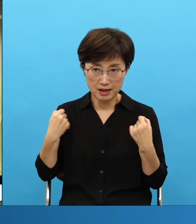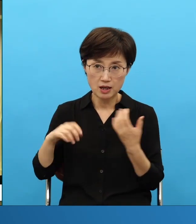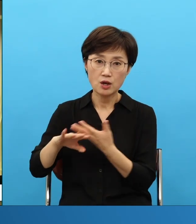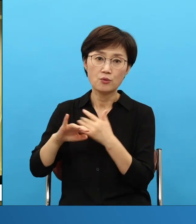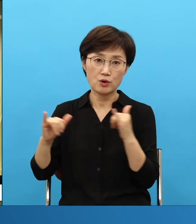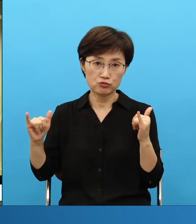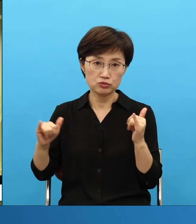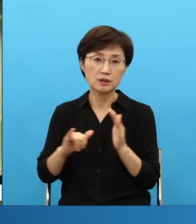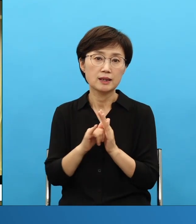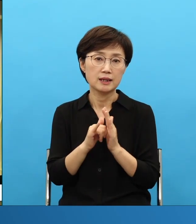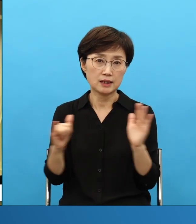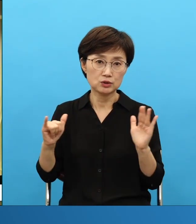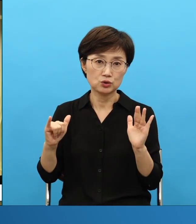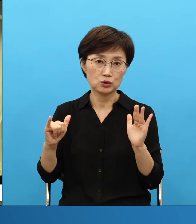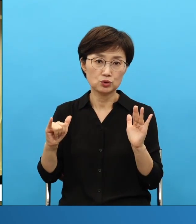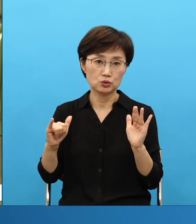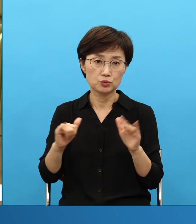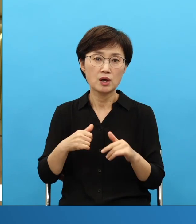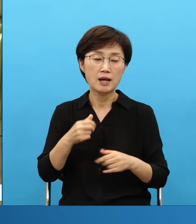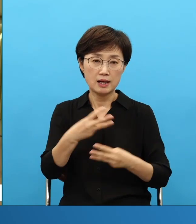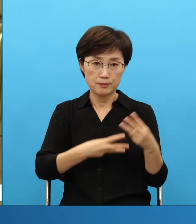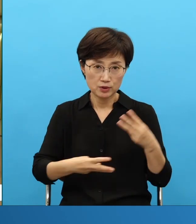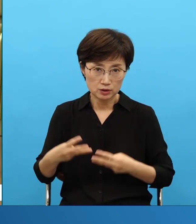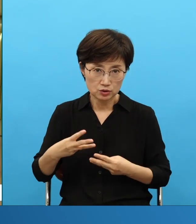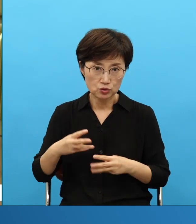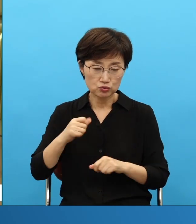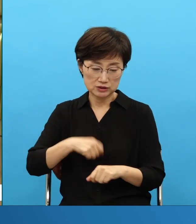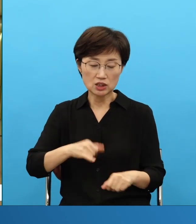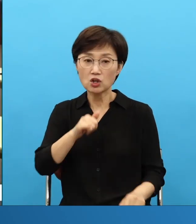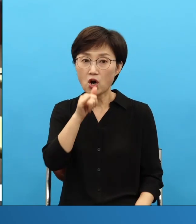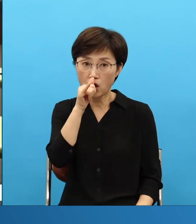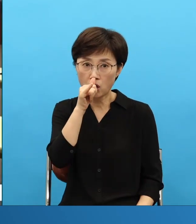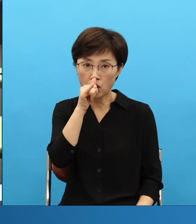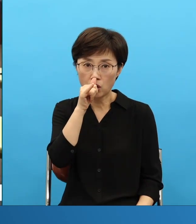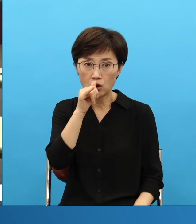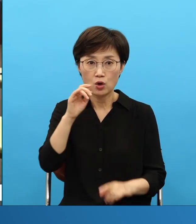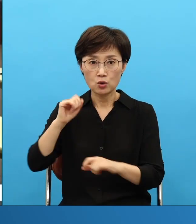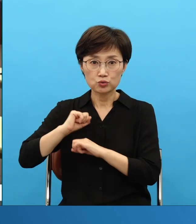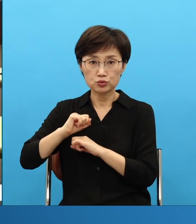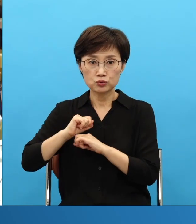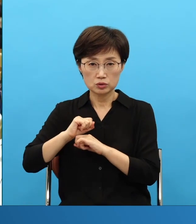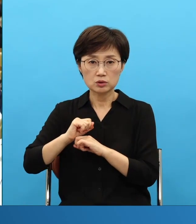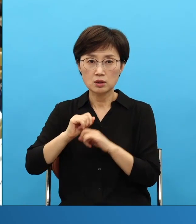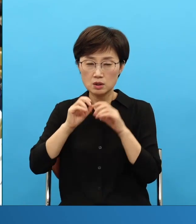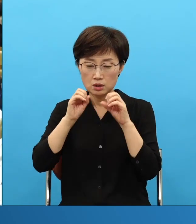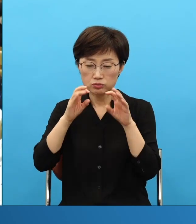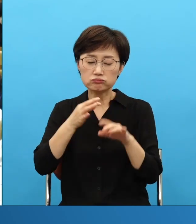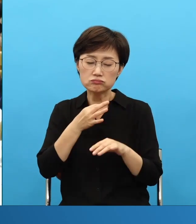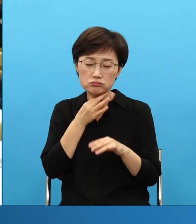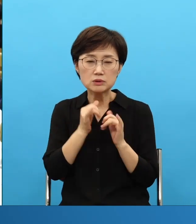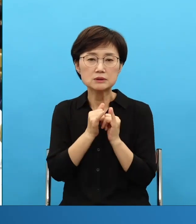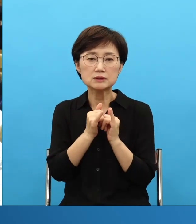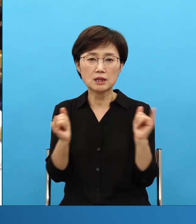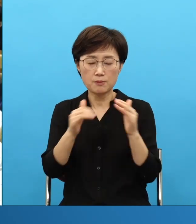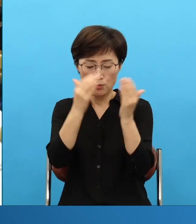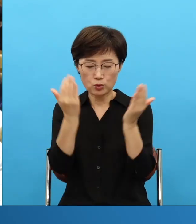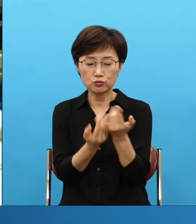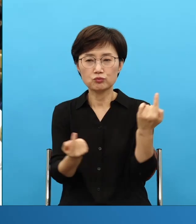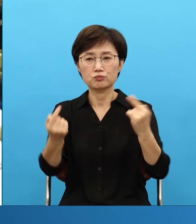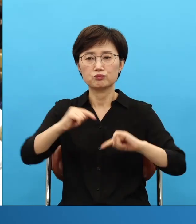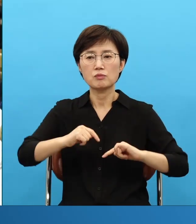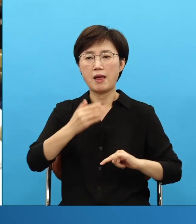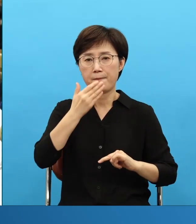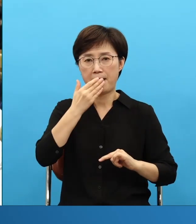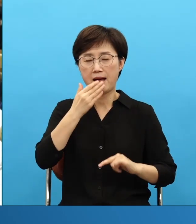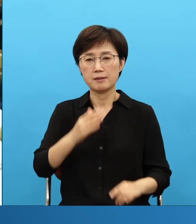군가족, 입대를 앞둔 랩넌트, 군 자녀를 둔 부모, 군사역자 등 군선교에 마음 담은 성도는 누구나